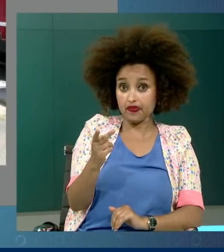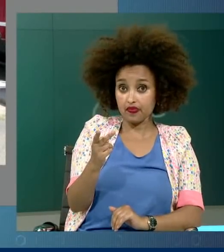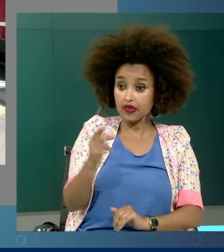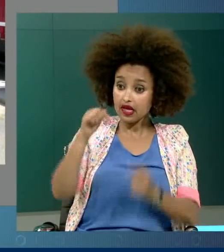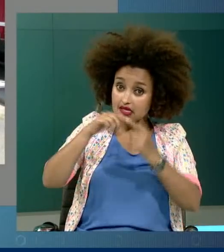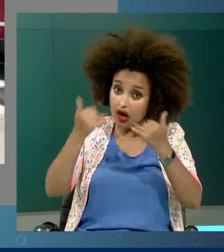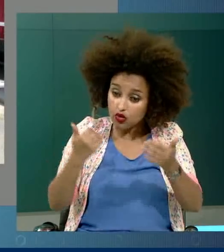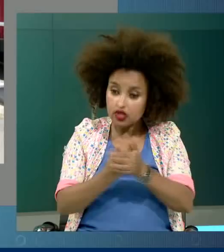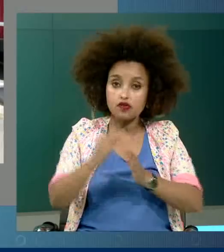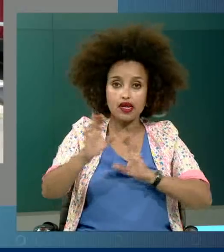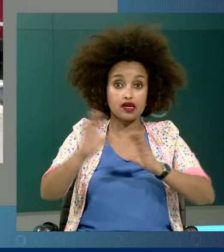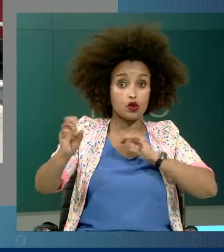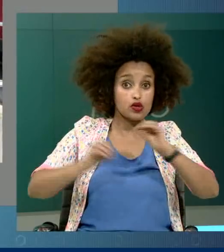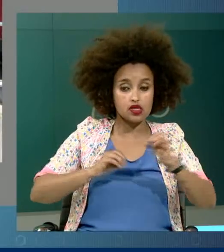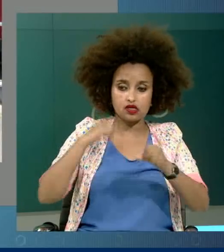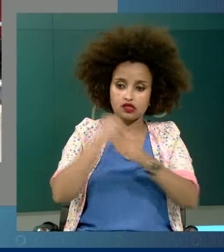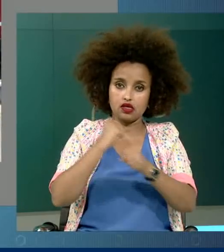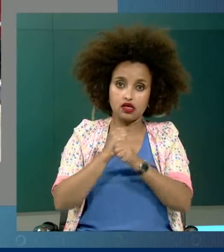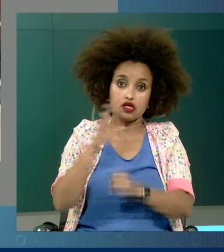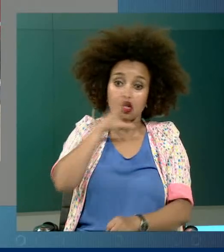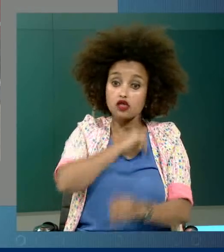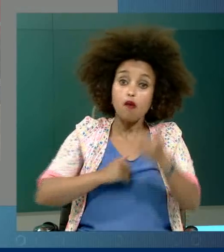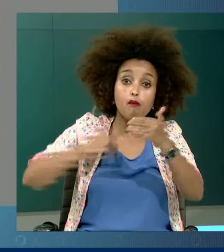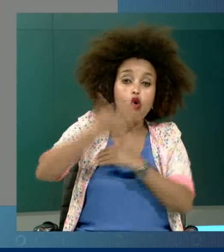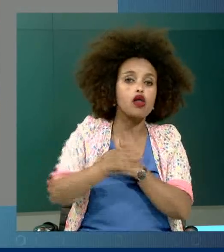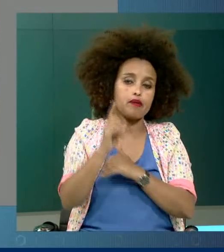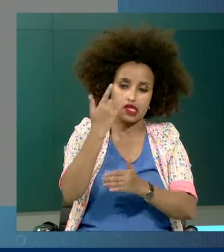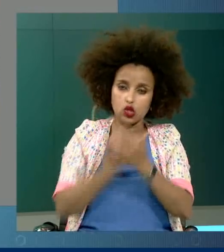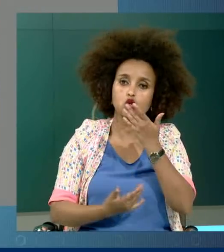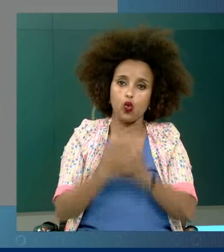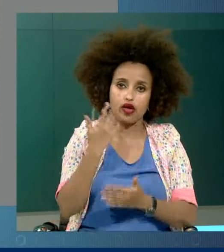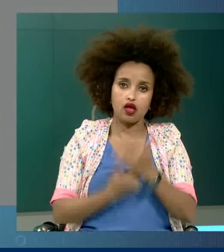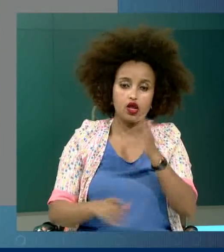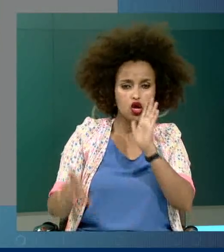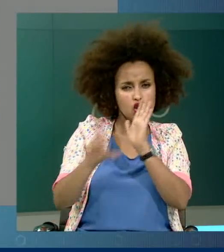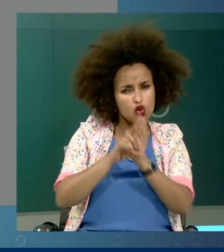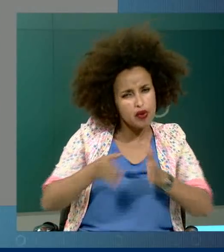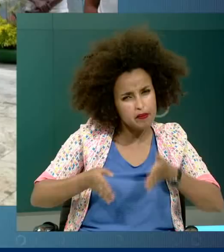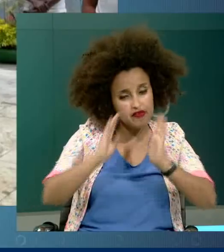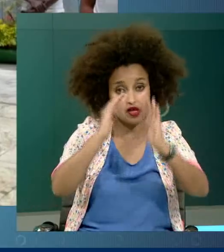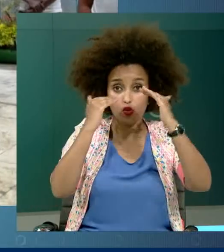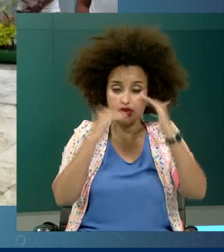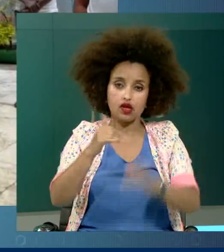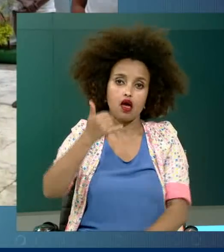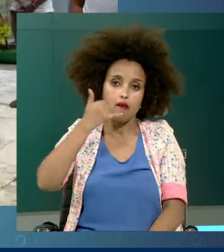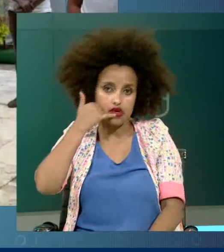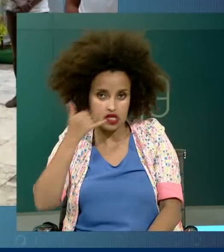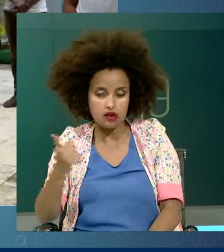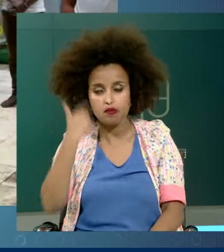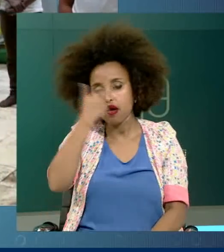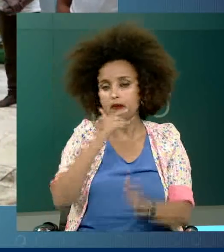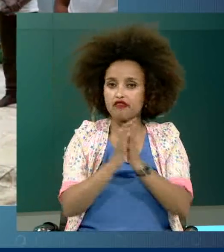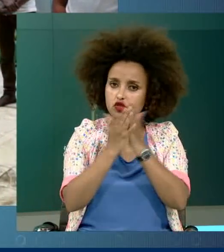እንቅስቃሴ ስራችንን ከሰራን በኋላ ባይዘው እንወያያለን፣ ውይይት እናደርጋለን። ህጉ በሚፈቅደው መጠን በስልክም በፌስቡክ